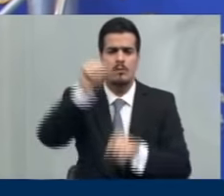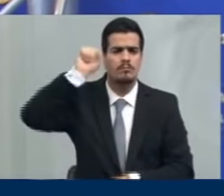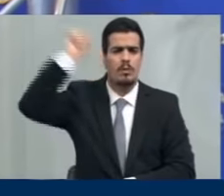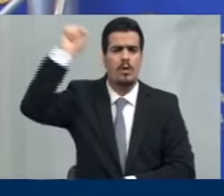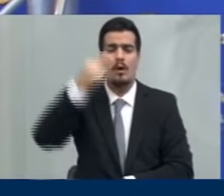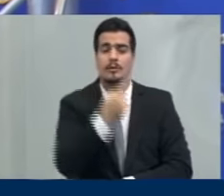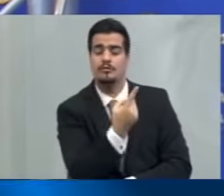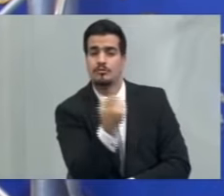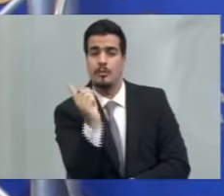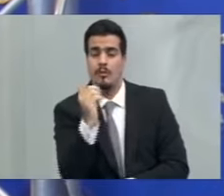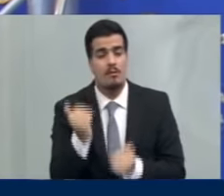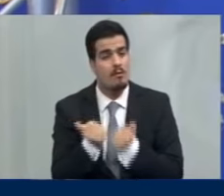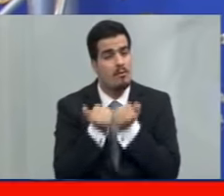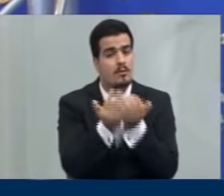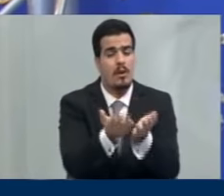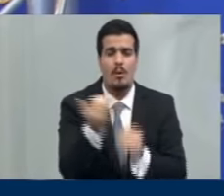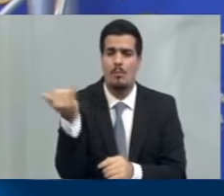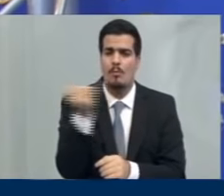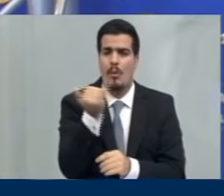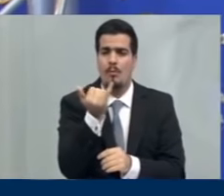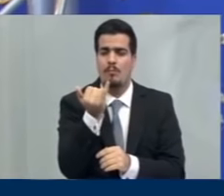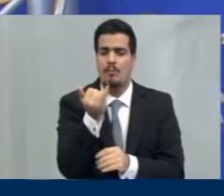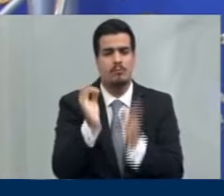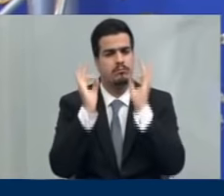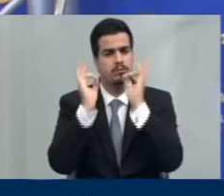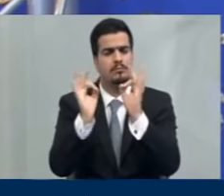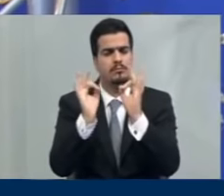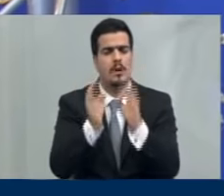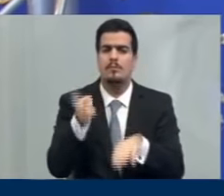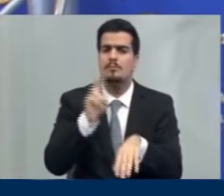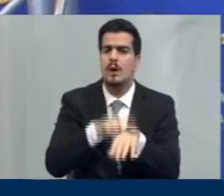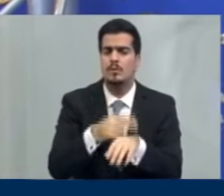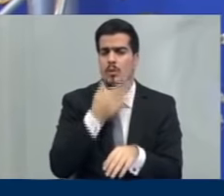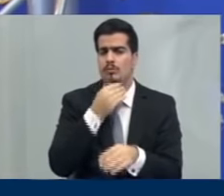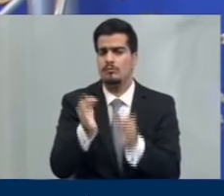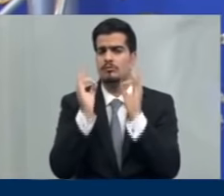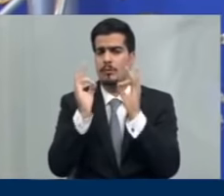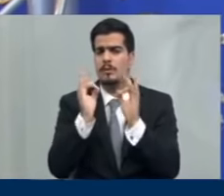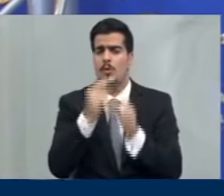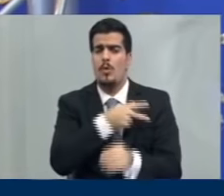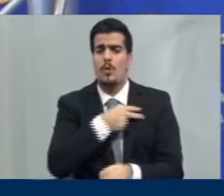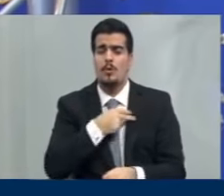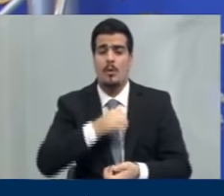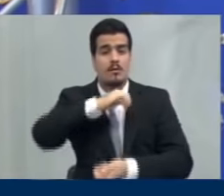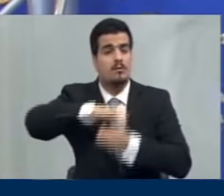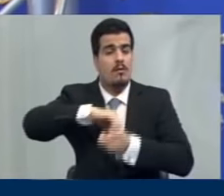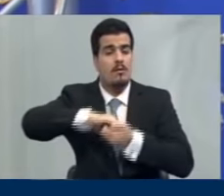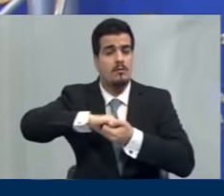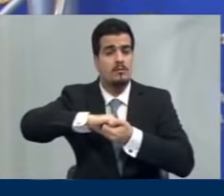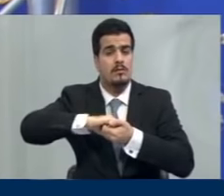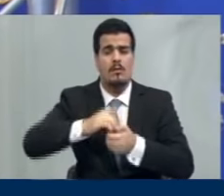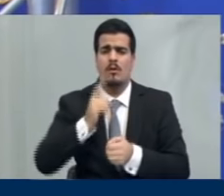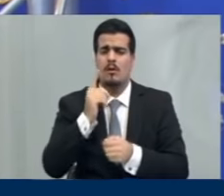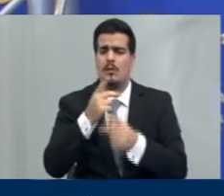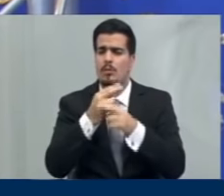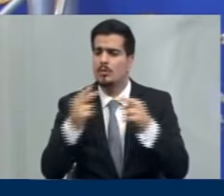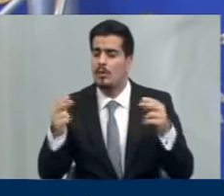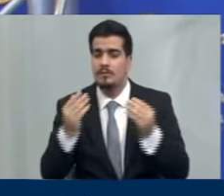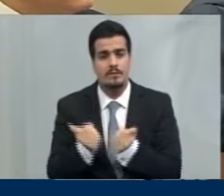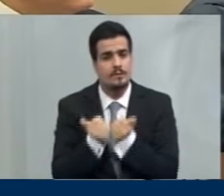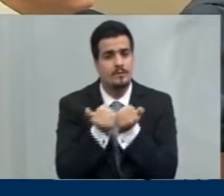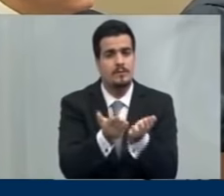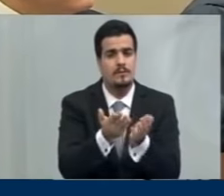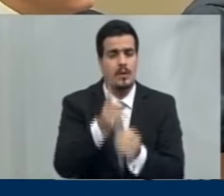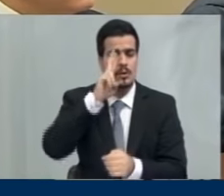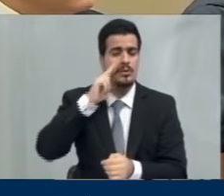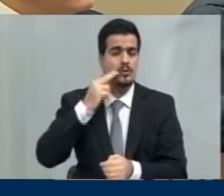الحق وإعطائهم استحقاقاتهم بالشكل اللي اللائق واللي يمكن حكومة الاتحادية بسد جميع احتياجات أبناء الشعب